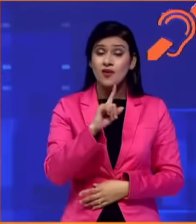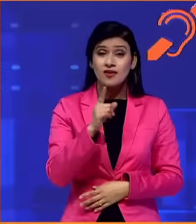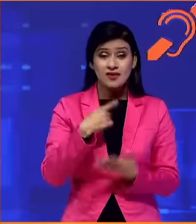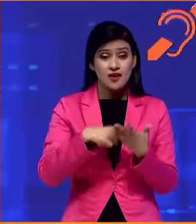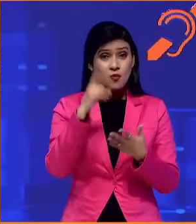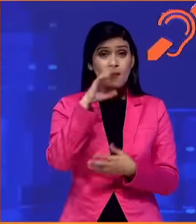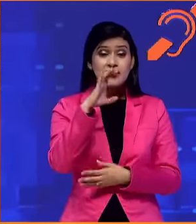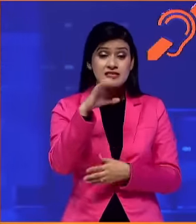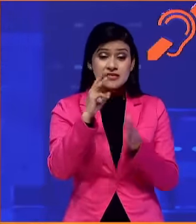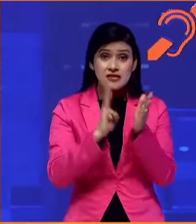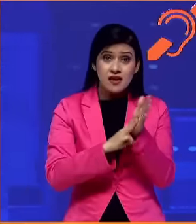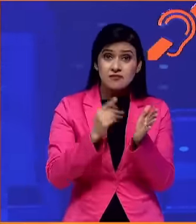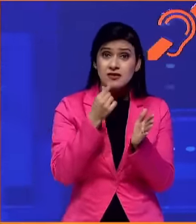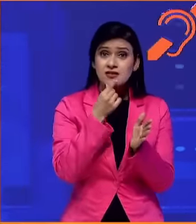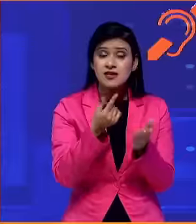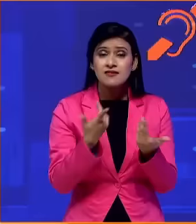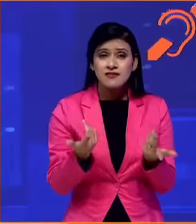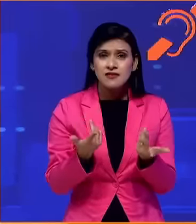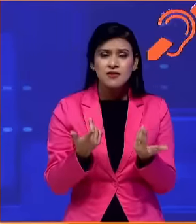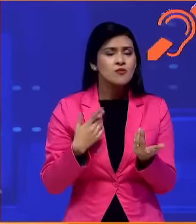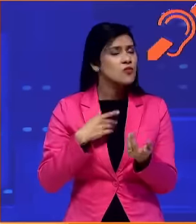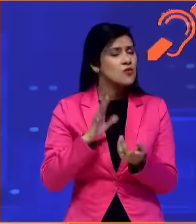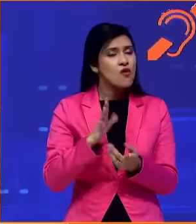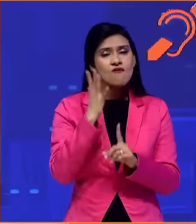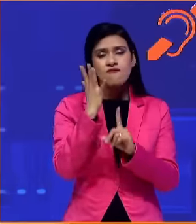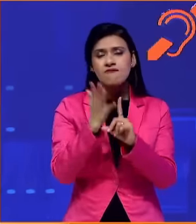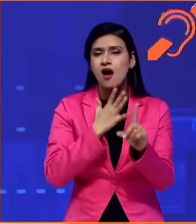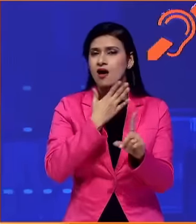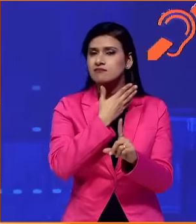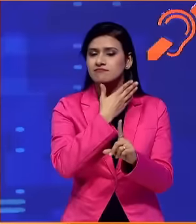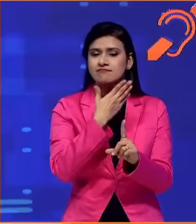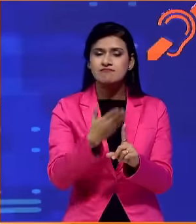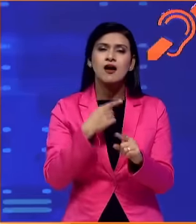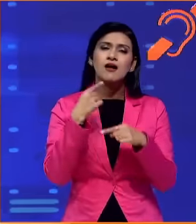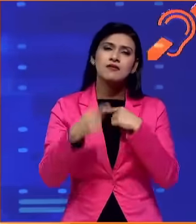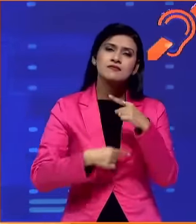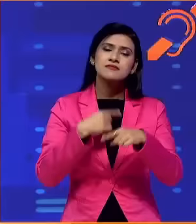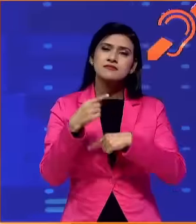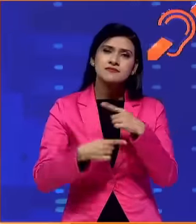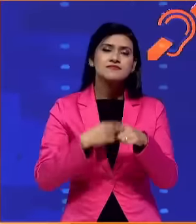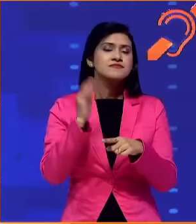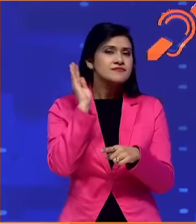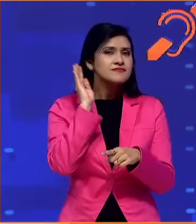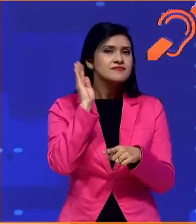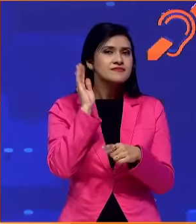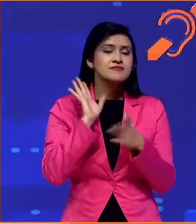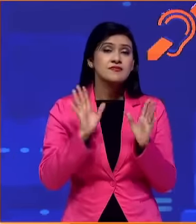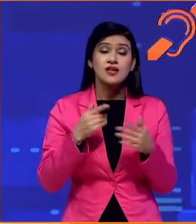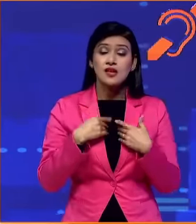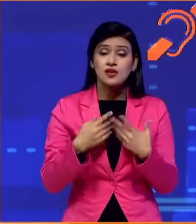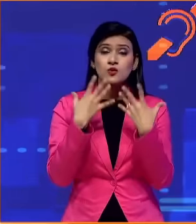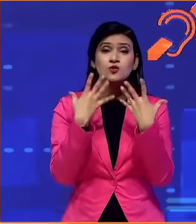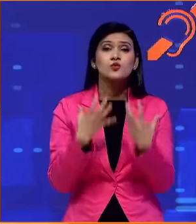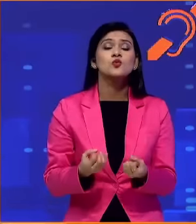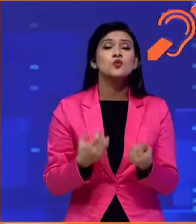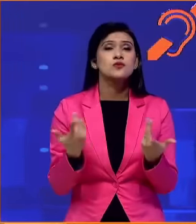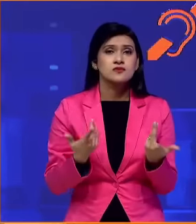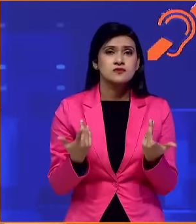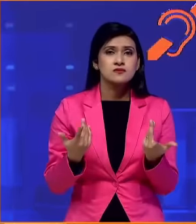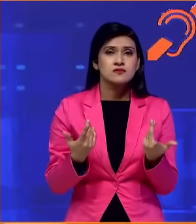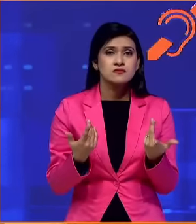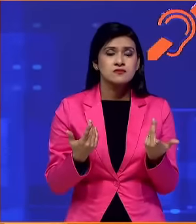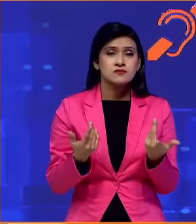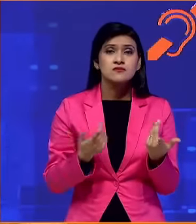कहा,इसतरहकीघटनाएं आजपहलीबारनहींहोरहीहैं।मैंपिछले 5वर्षोंसेलगातारयहीसुनरहाहूँ।लेकिनअसलियततोयहहैकिहमयह जाननाचाहतेथेकि